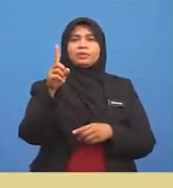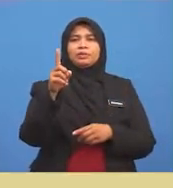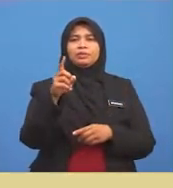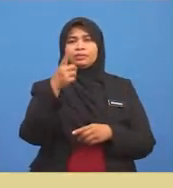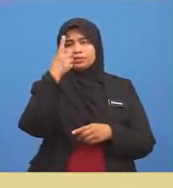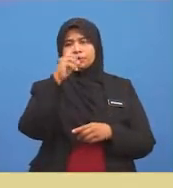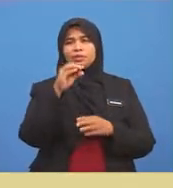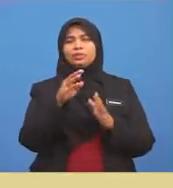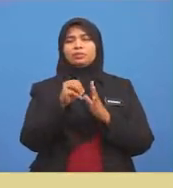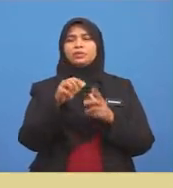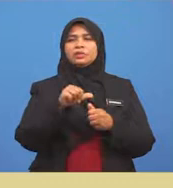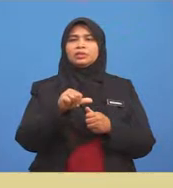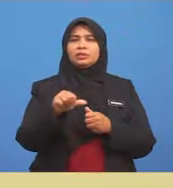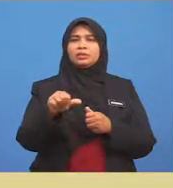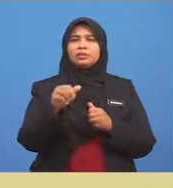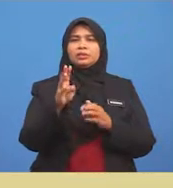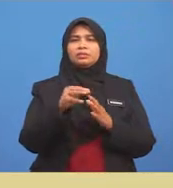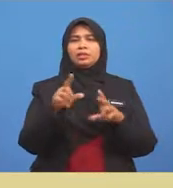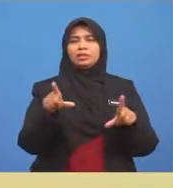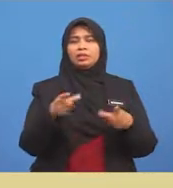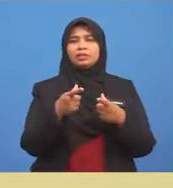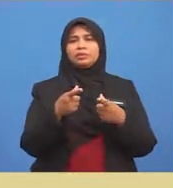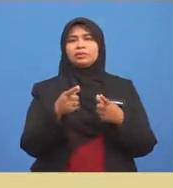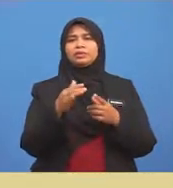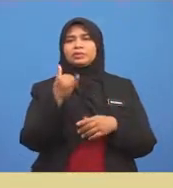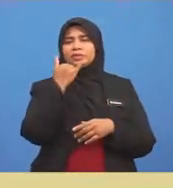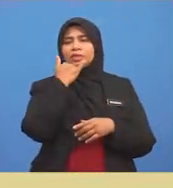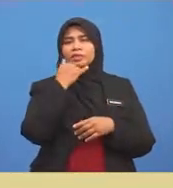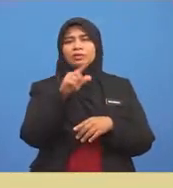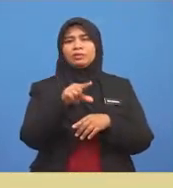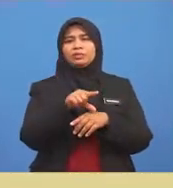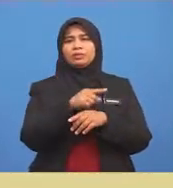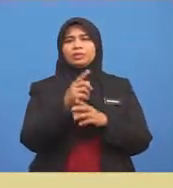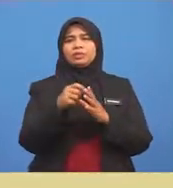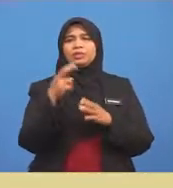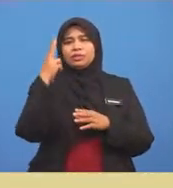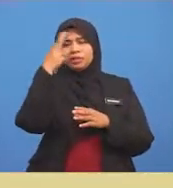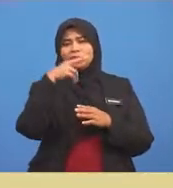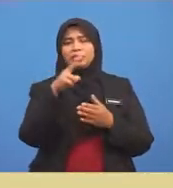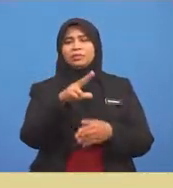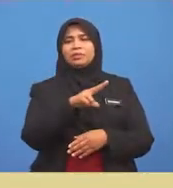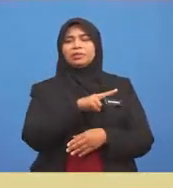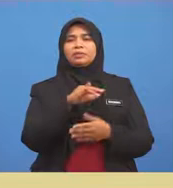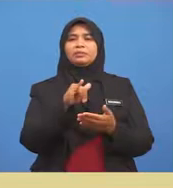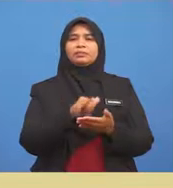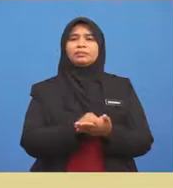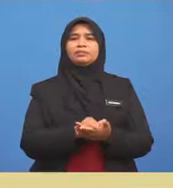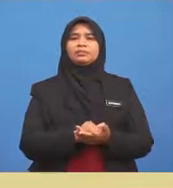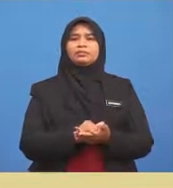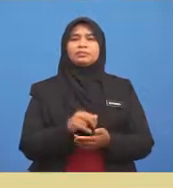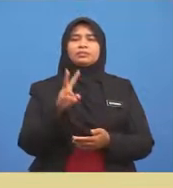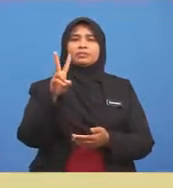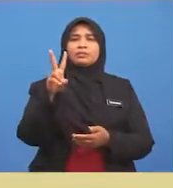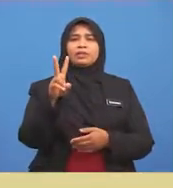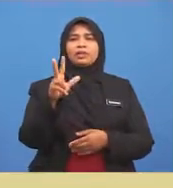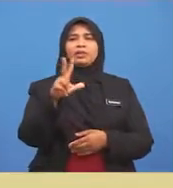adalah untuk mengelakkan berlakunya penyelewengan terhadap harta tersebut. Yang